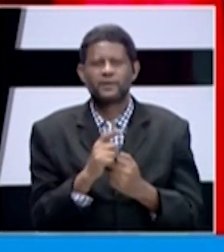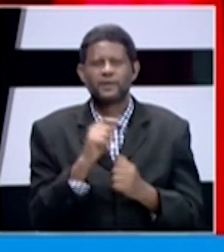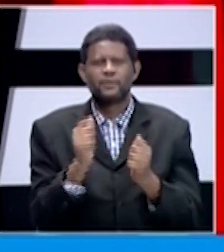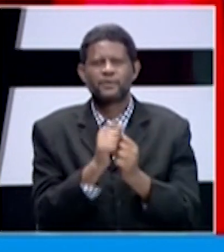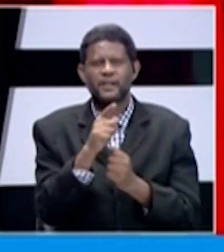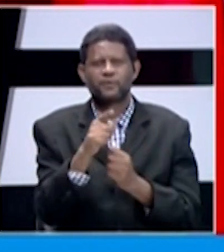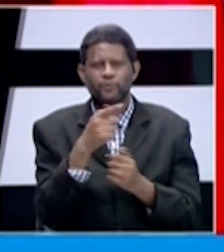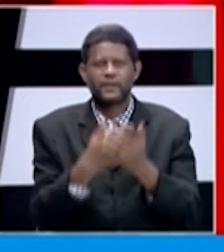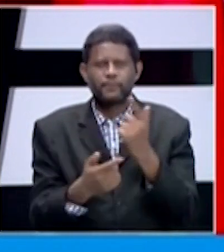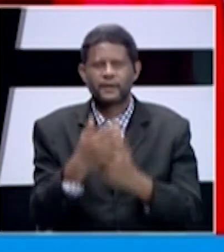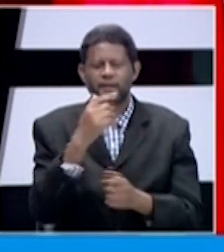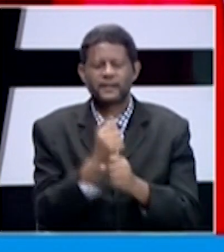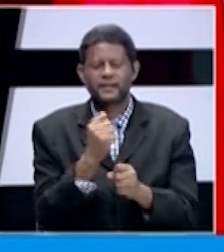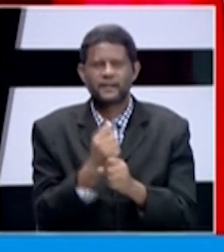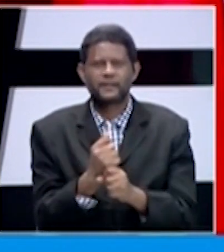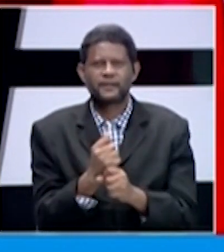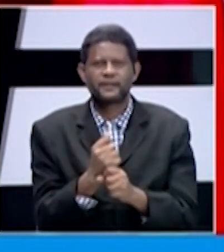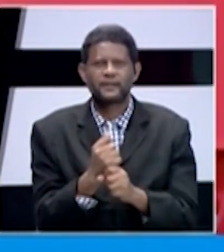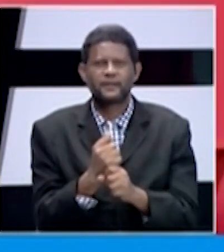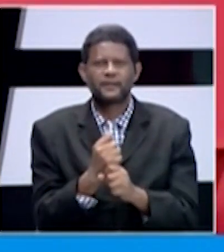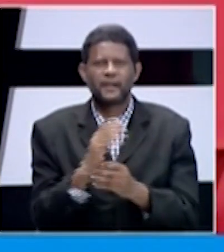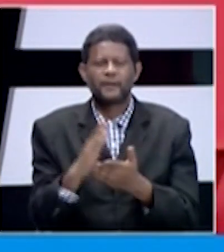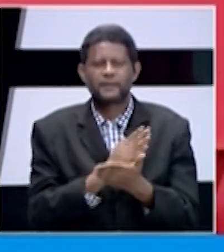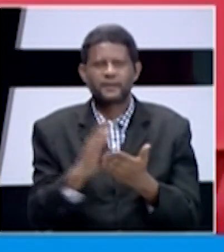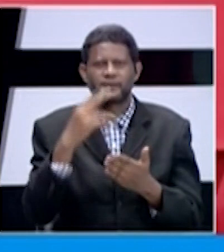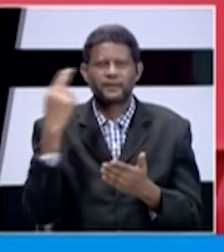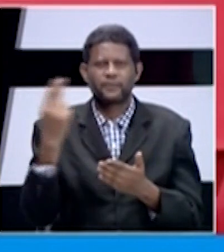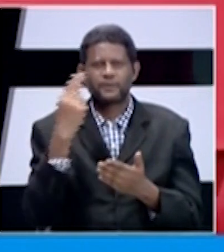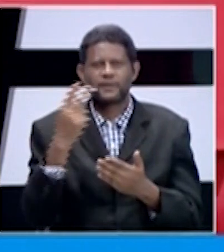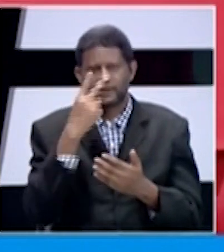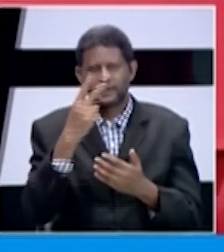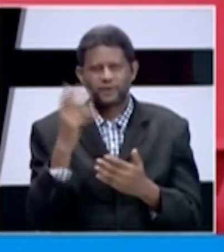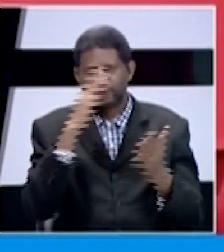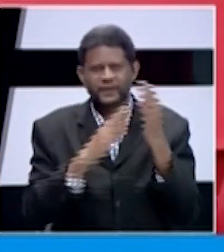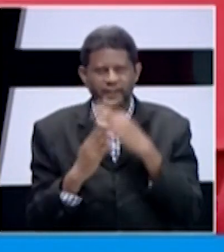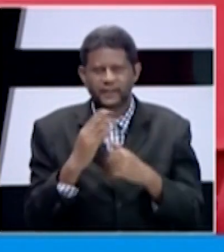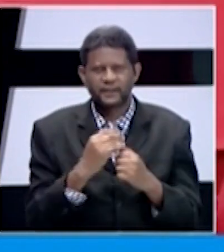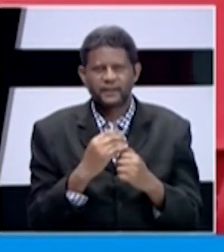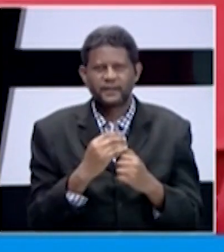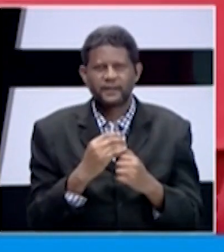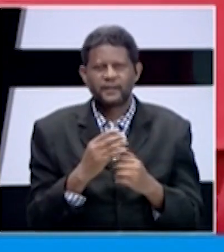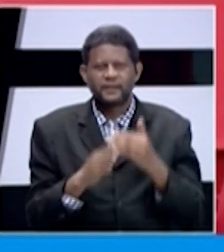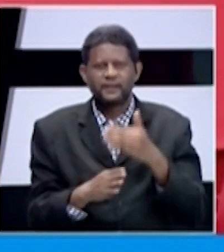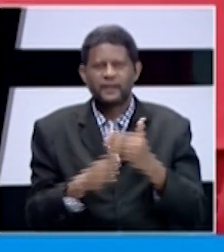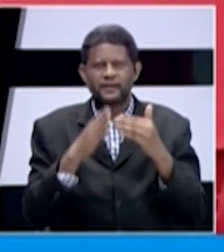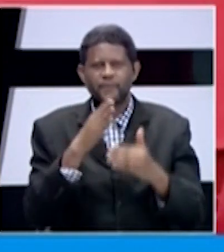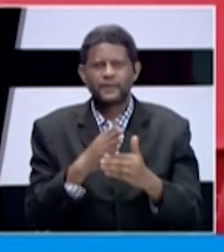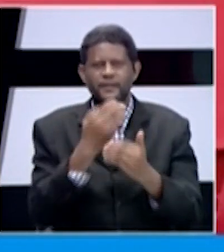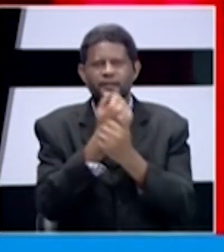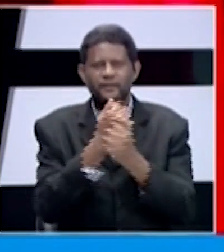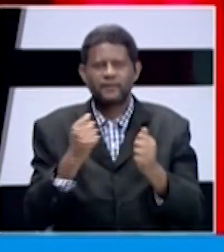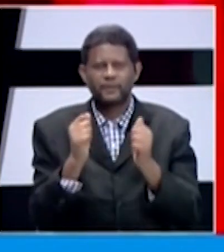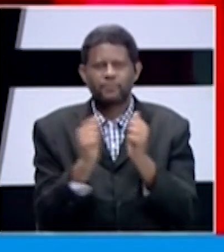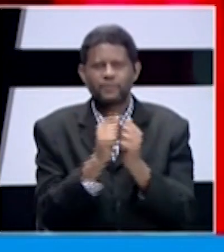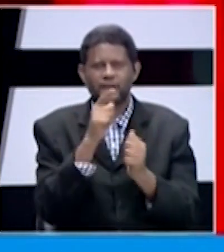ምሳኹም እናተመኻኽርና ክንሰርሕ ኣብ ተሳታፍነትኩምን ተጠቃምነትኩምን ዝረአዩ ፀገማት ደረጃ ብደረጃ ክንፈትሕ